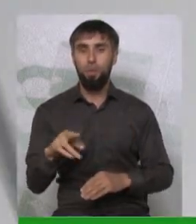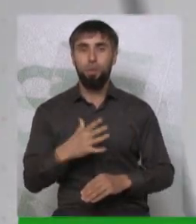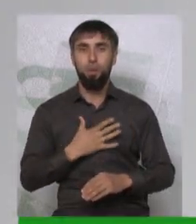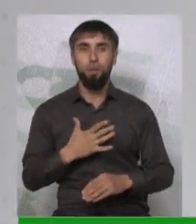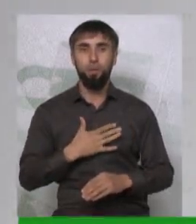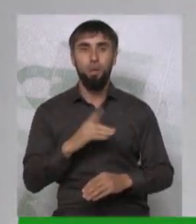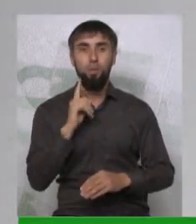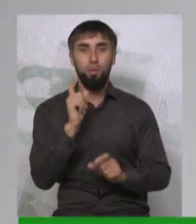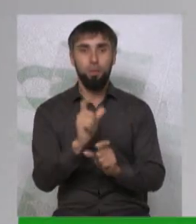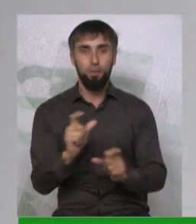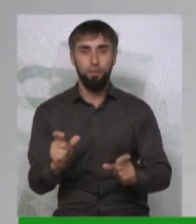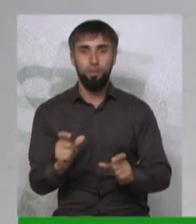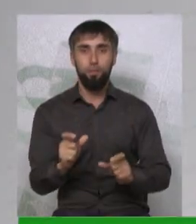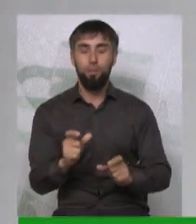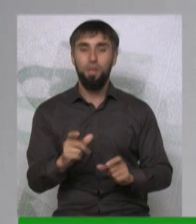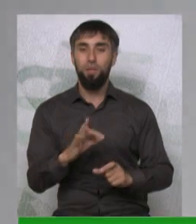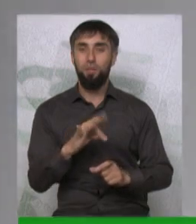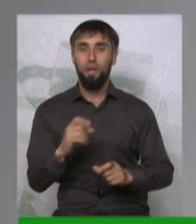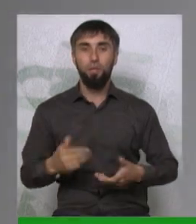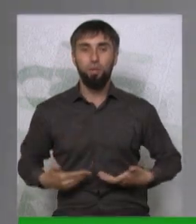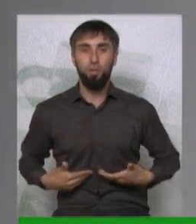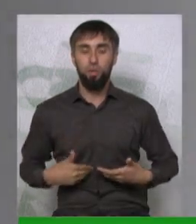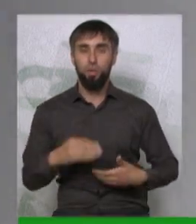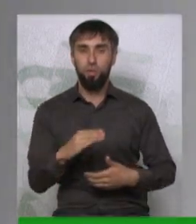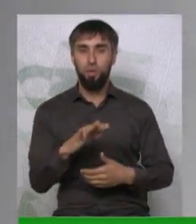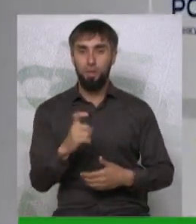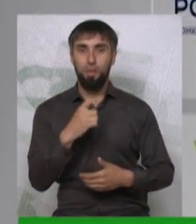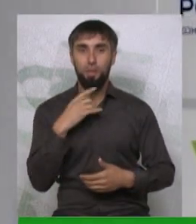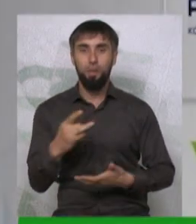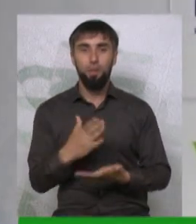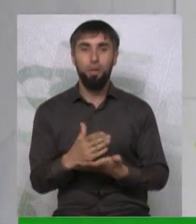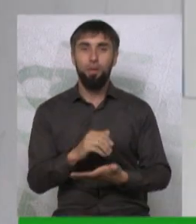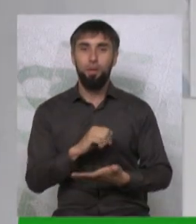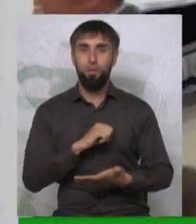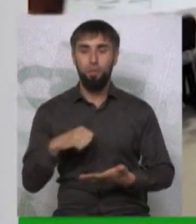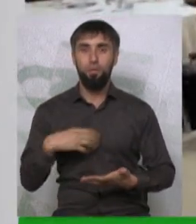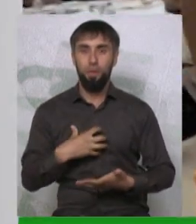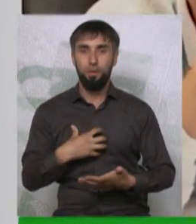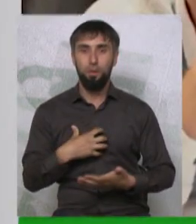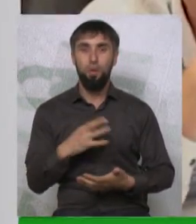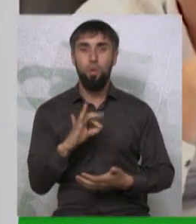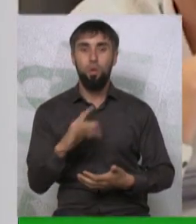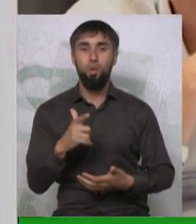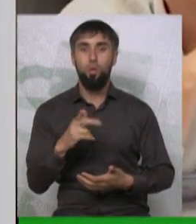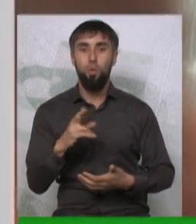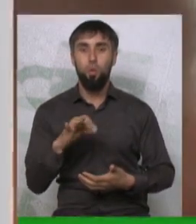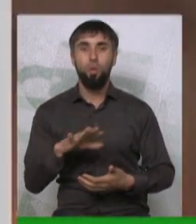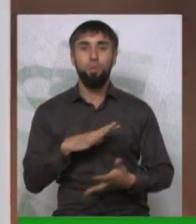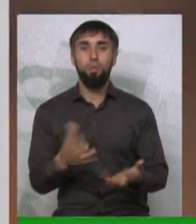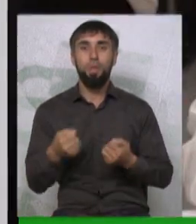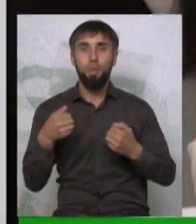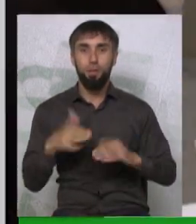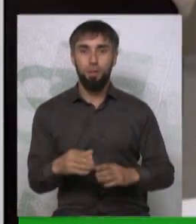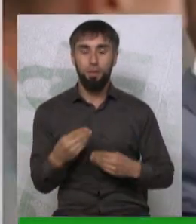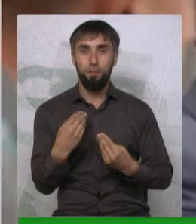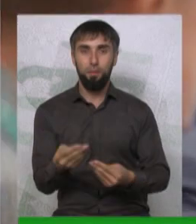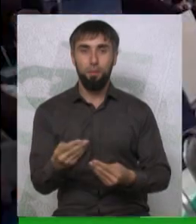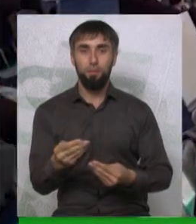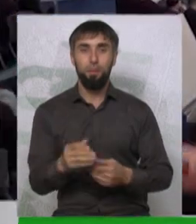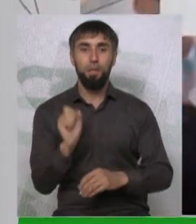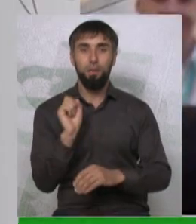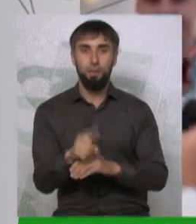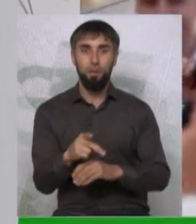нашими ребятами. Так как сфера жилищно-коммунального комплекса в регионе является одной из актуальных, оргкомитетом было принято решение предоставить